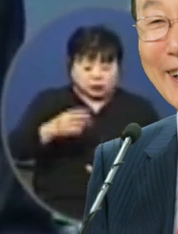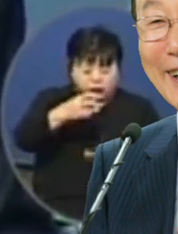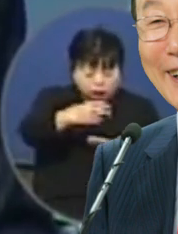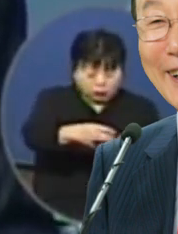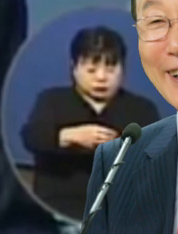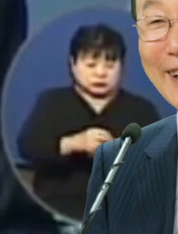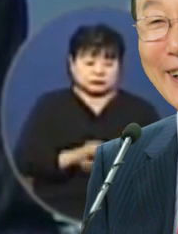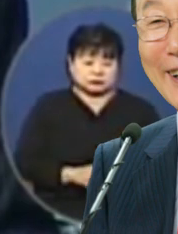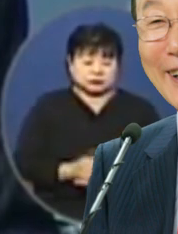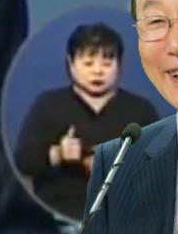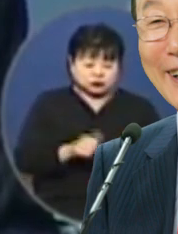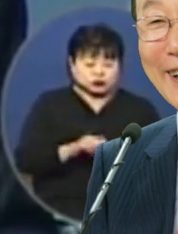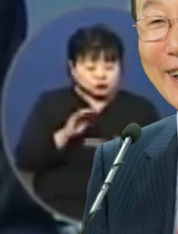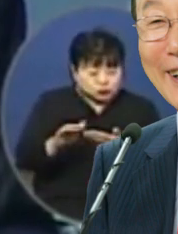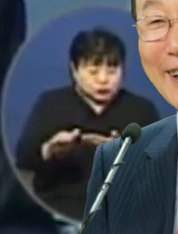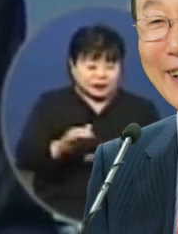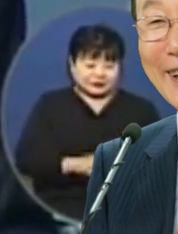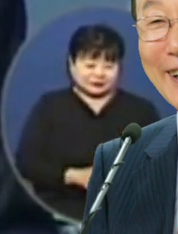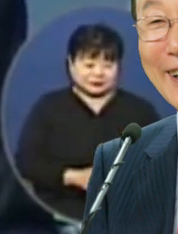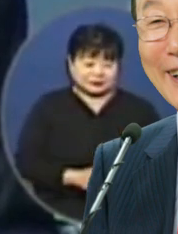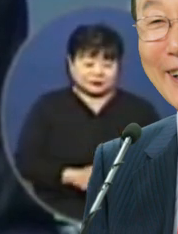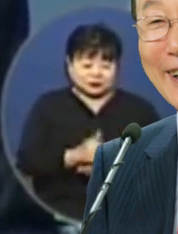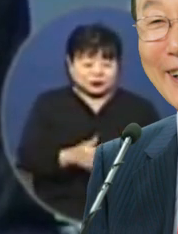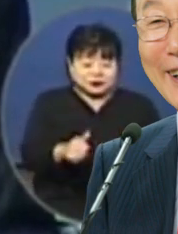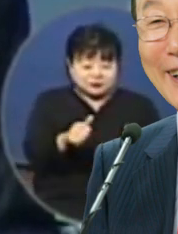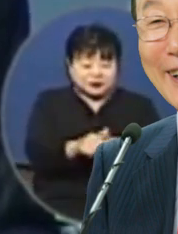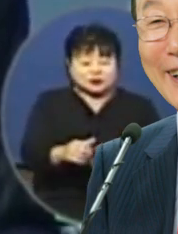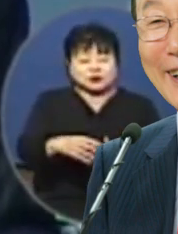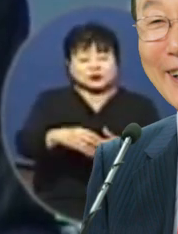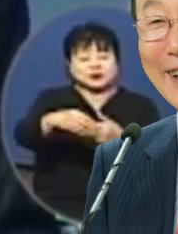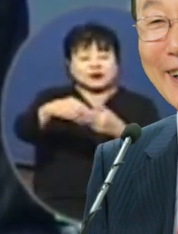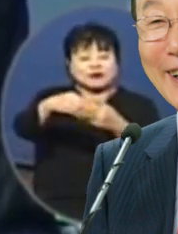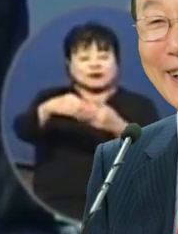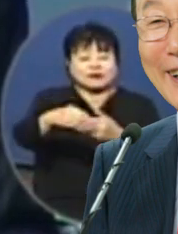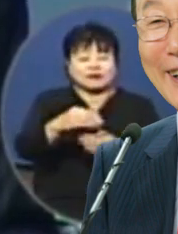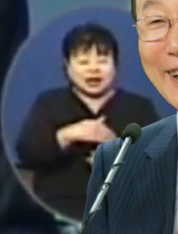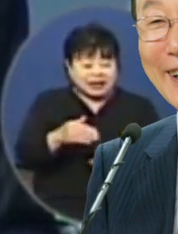이치지만 죽고 난 다음에 주님께서 손잡고